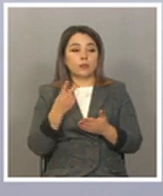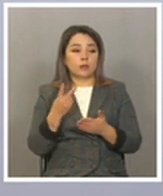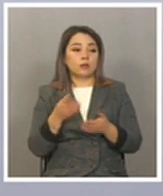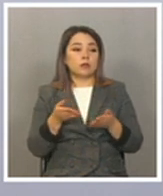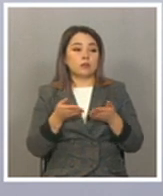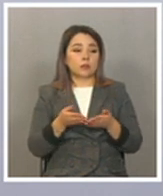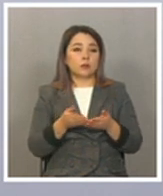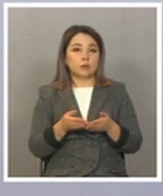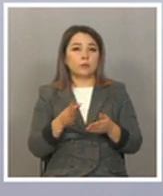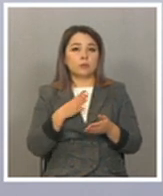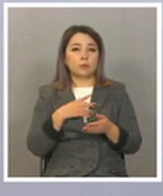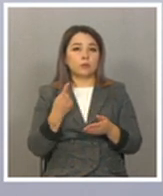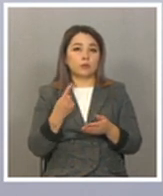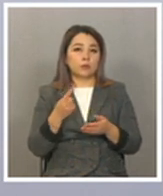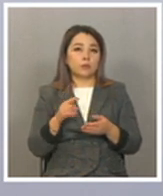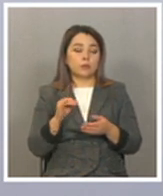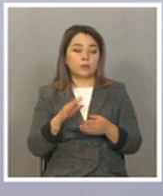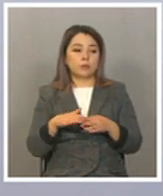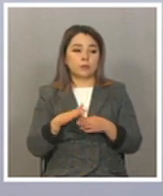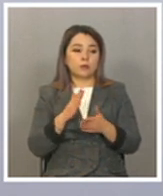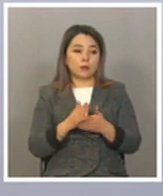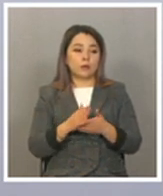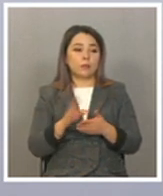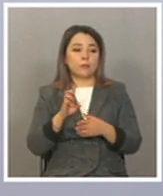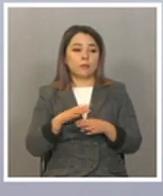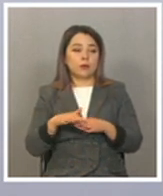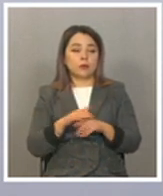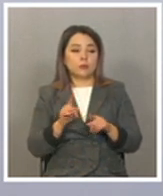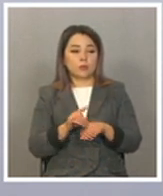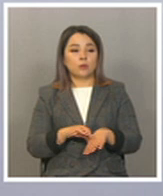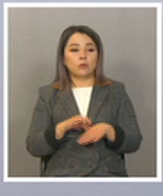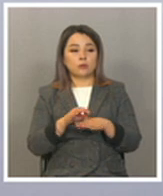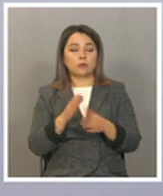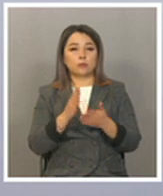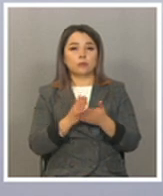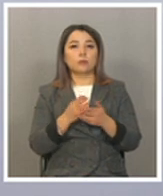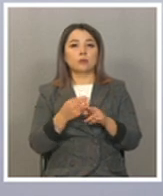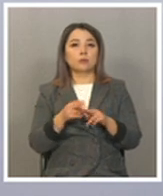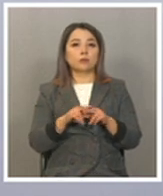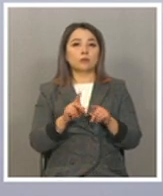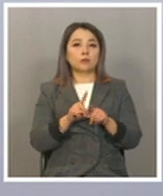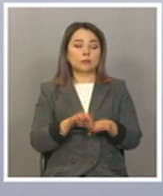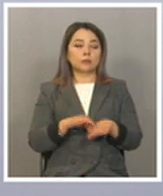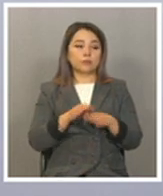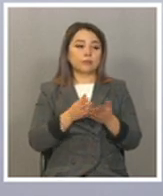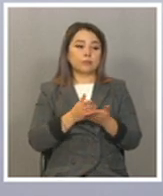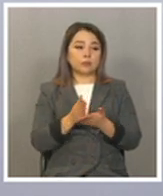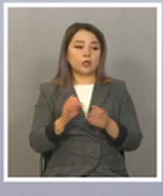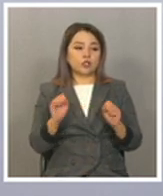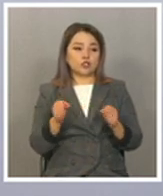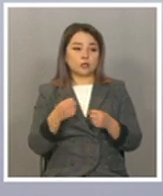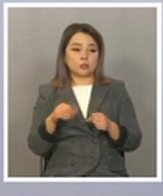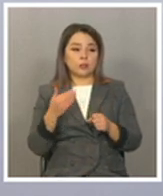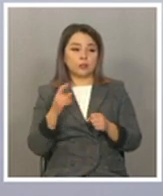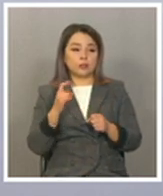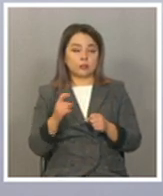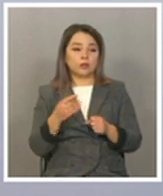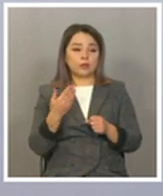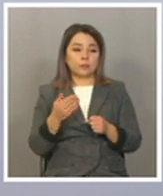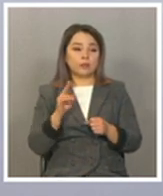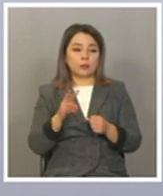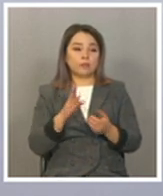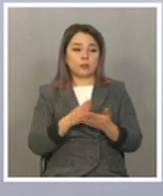біреуі оңтүстікке, екіншісі батысқа қозғалған болса, оңтүстікке бағытталған кеменің жылдамдығын x километр сағат